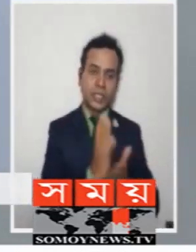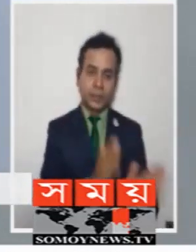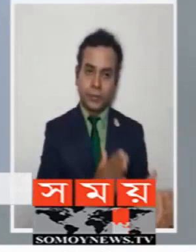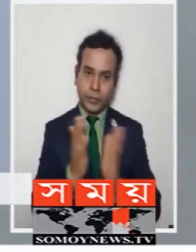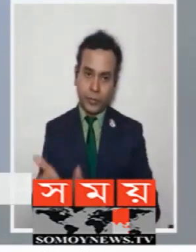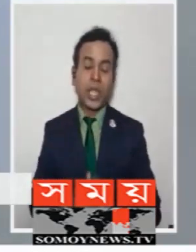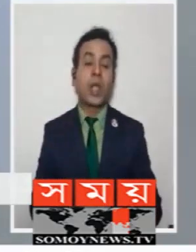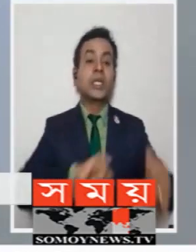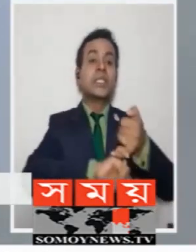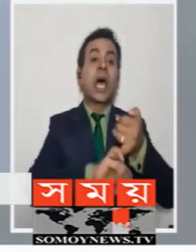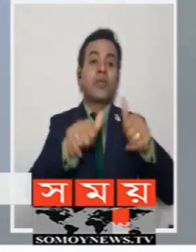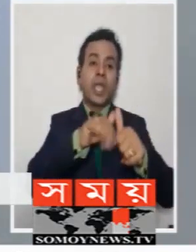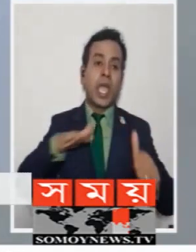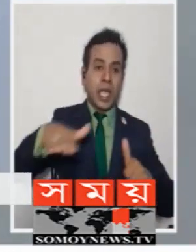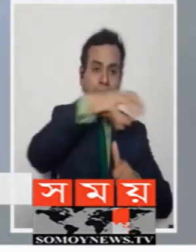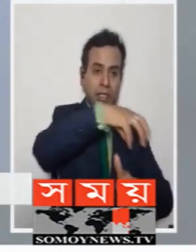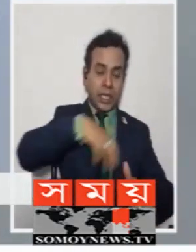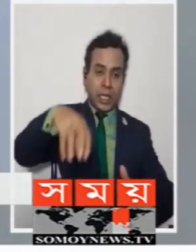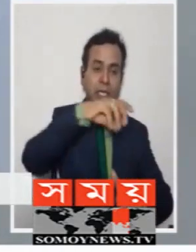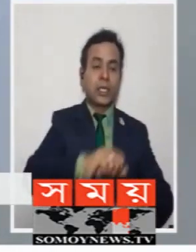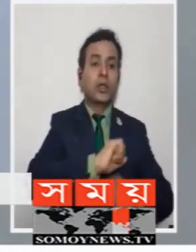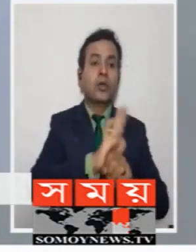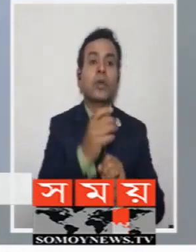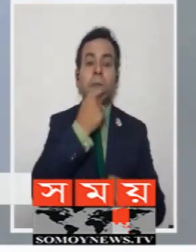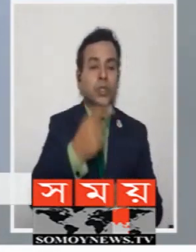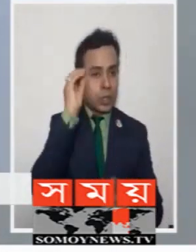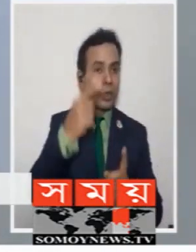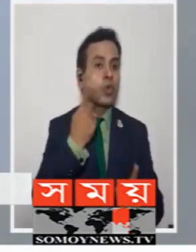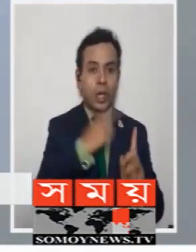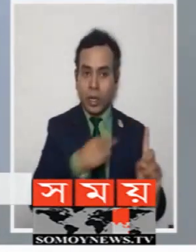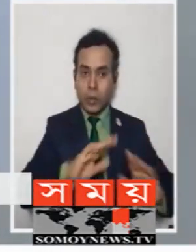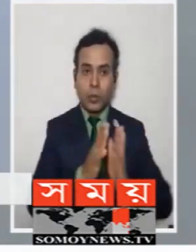যে 24 ঘন্টায় শনাক্ত হয়েছেন 5,685 জন, এবং এ পর্যন্ত